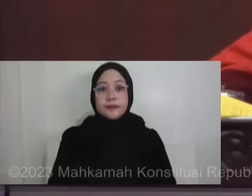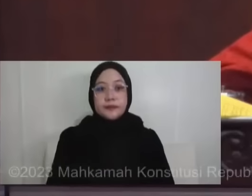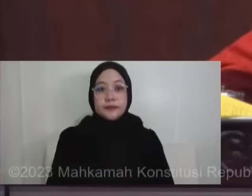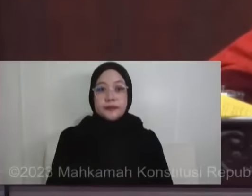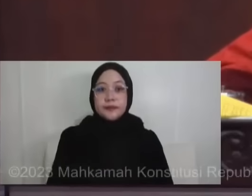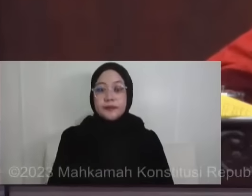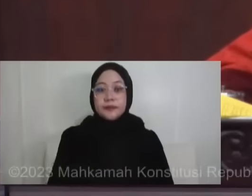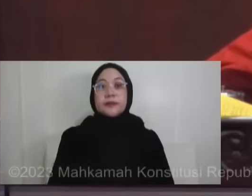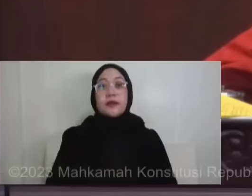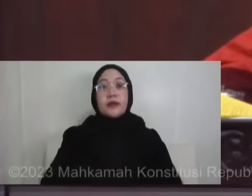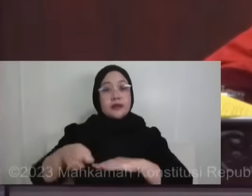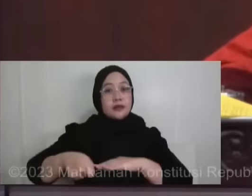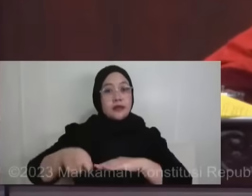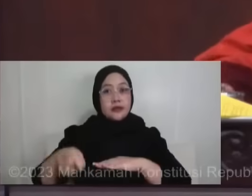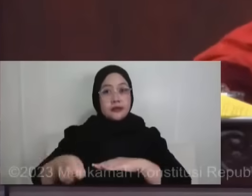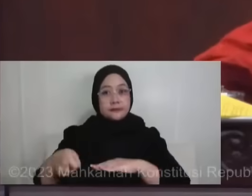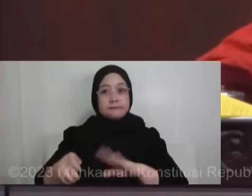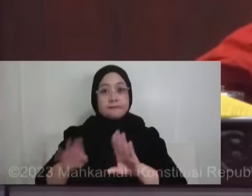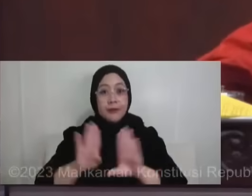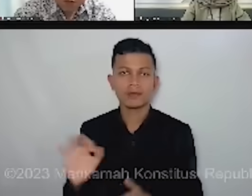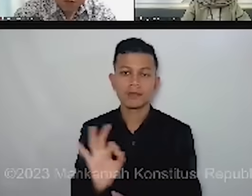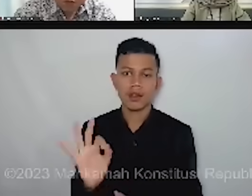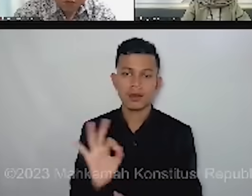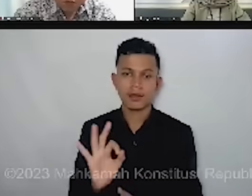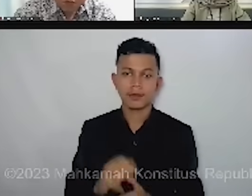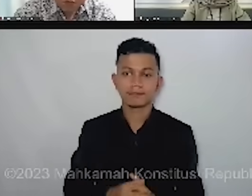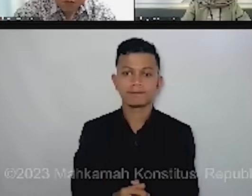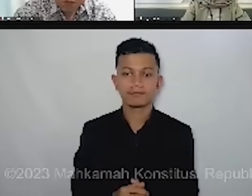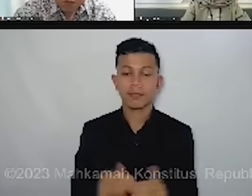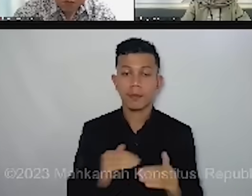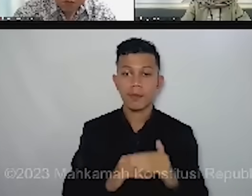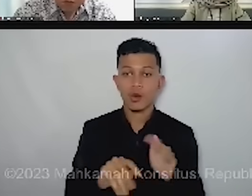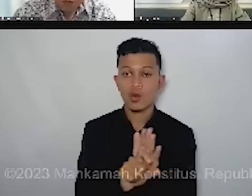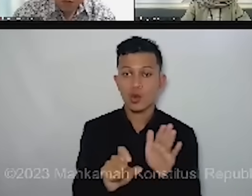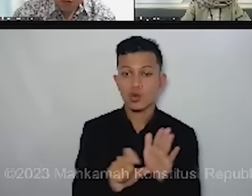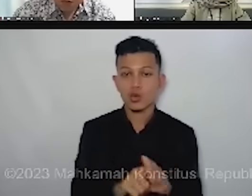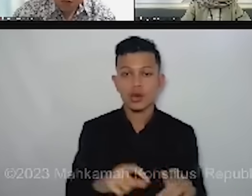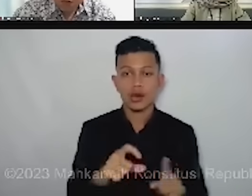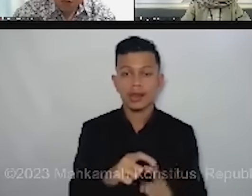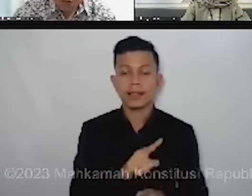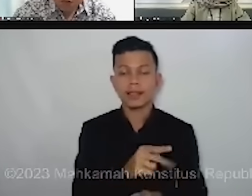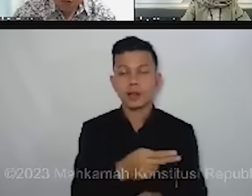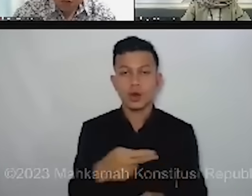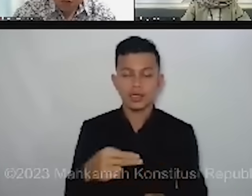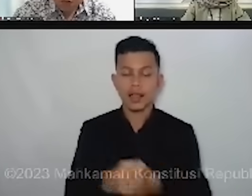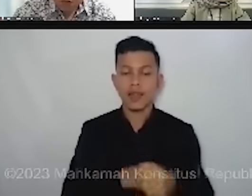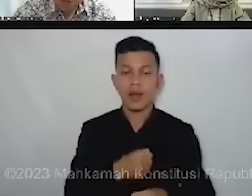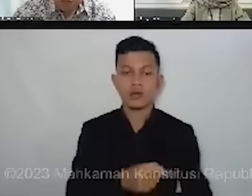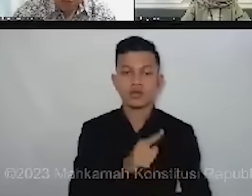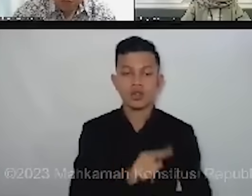diuraikan oleh hakim konstitusi saldi Isra berdasarkan undang-undang Dasar Negara Republik Indonesia